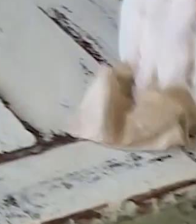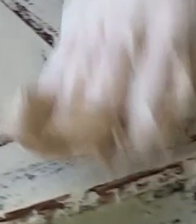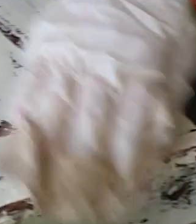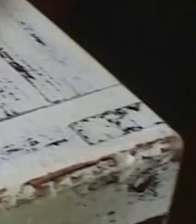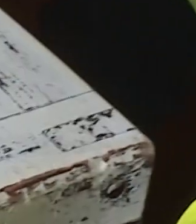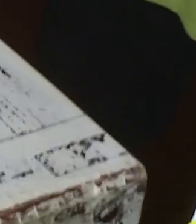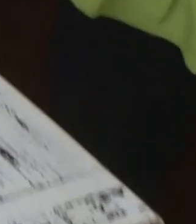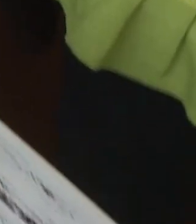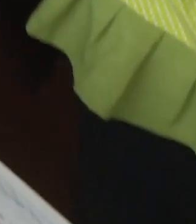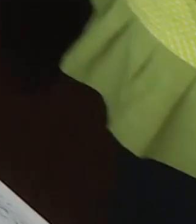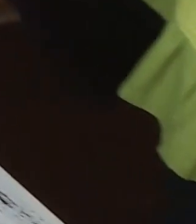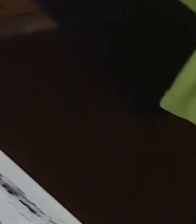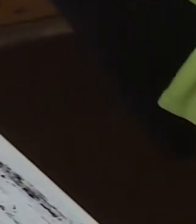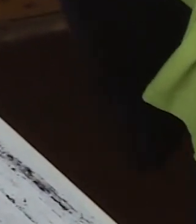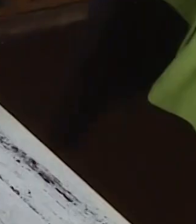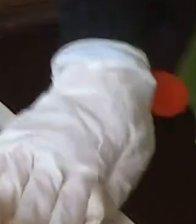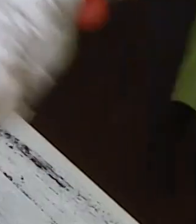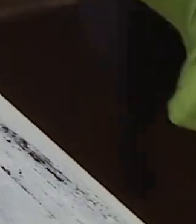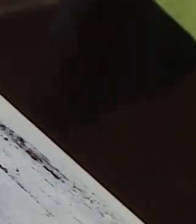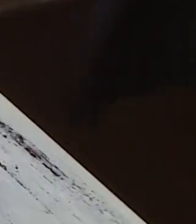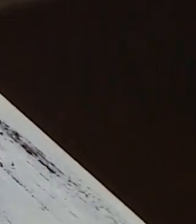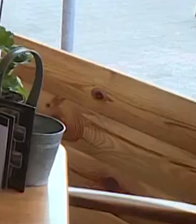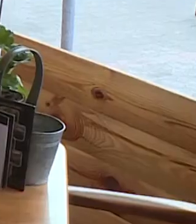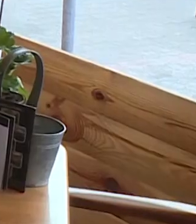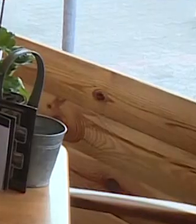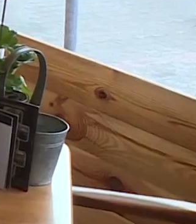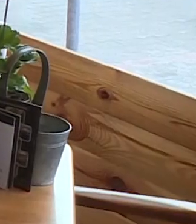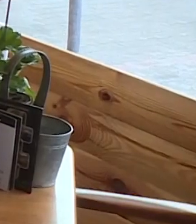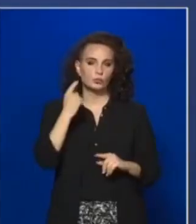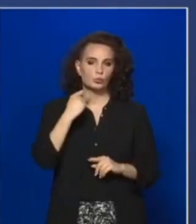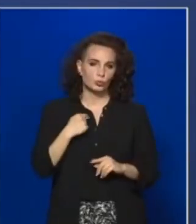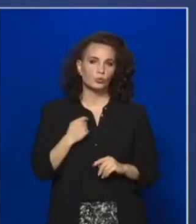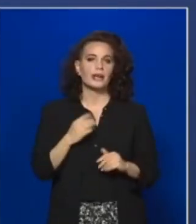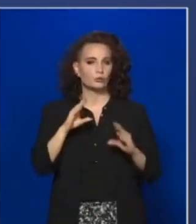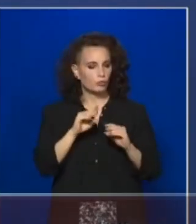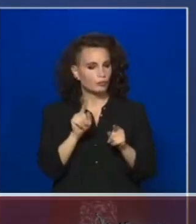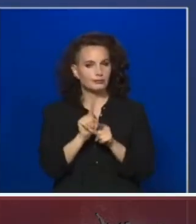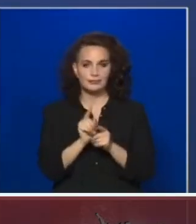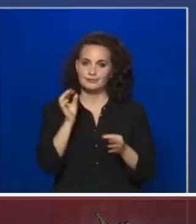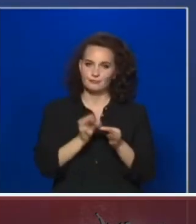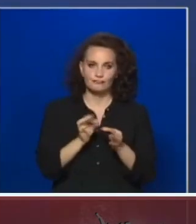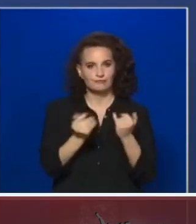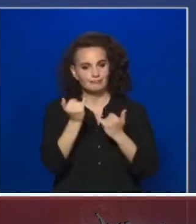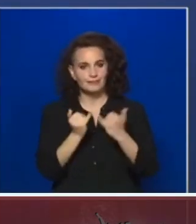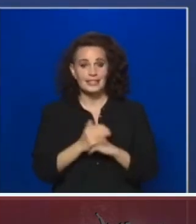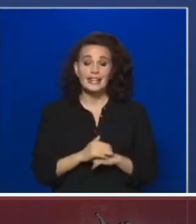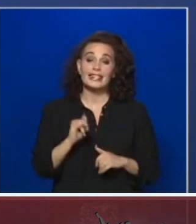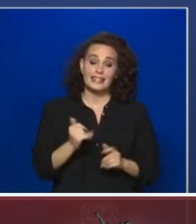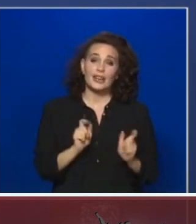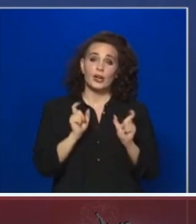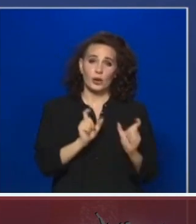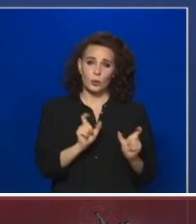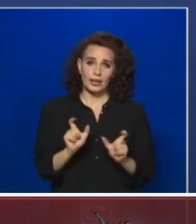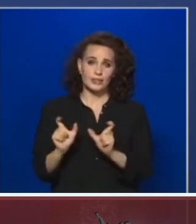júniustól a lakodalmakat bizonyos korlátok között megtarthatják a házasulandó párok. A rendezvények tekintetében ugyan a korlátozások továbbra